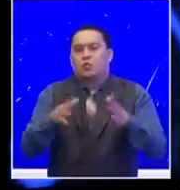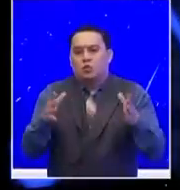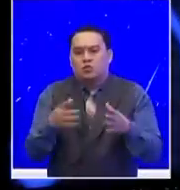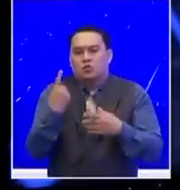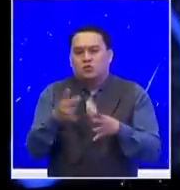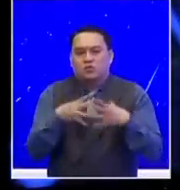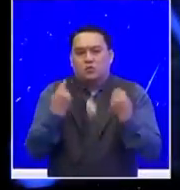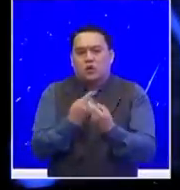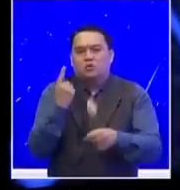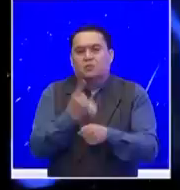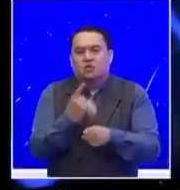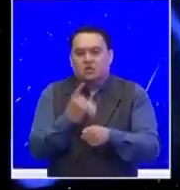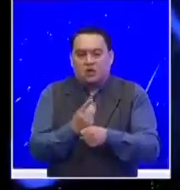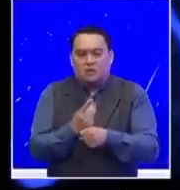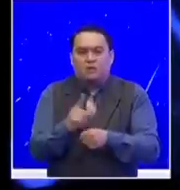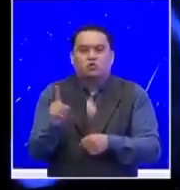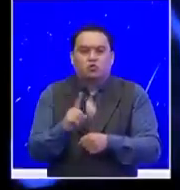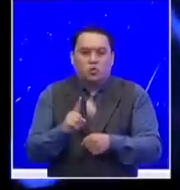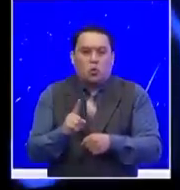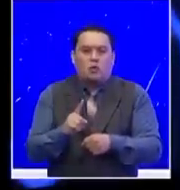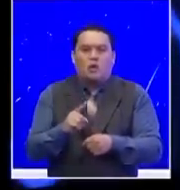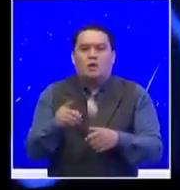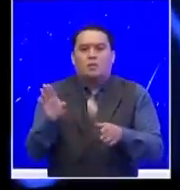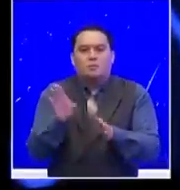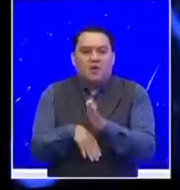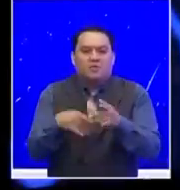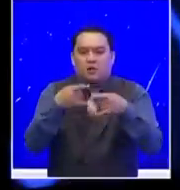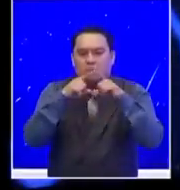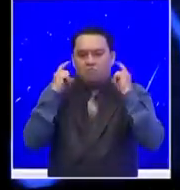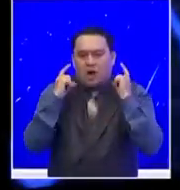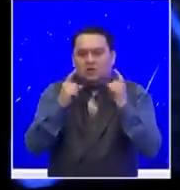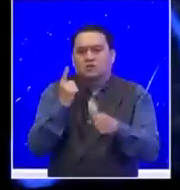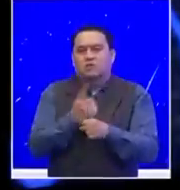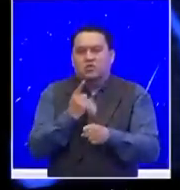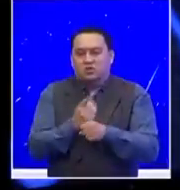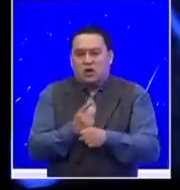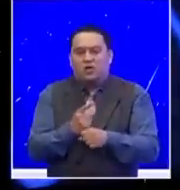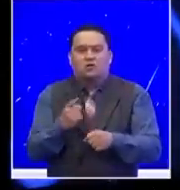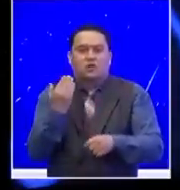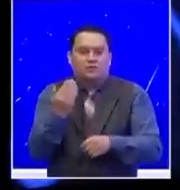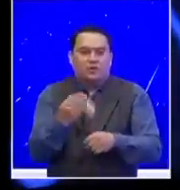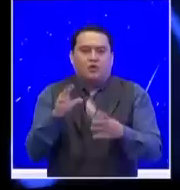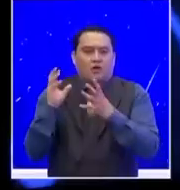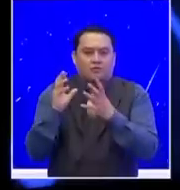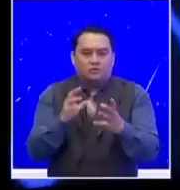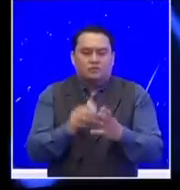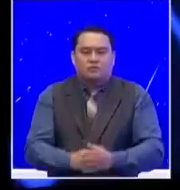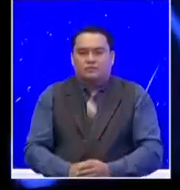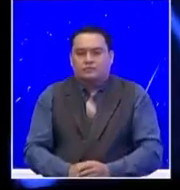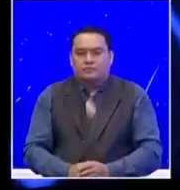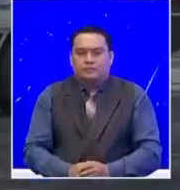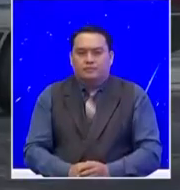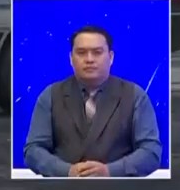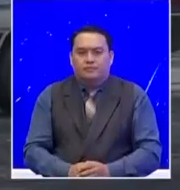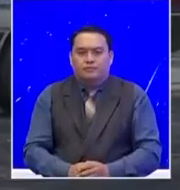семьи, запрещается. Запрещается нахождение без масок в местах массового скопления людей и в общественном транспорте.